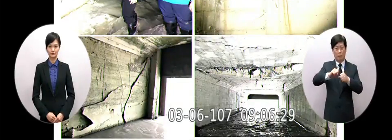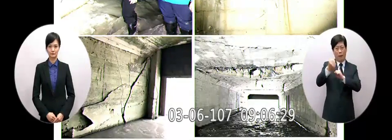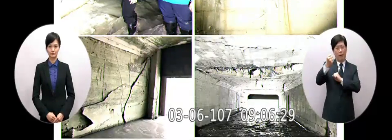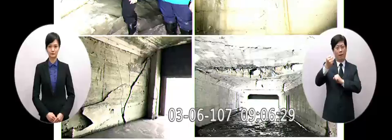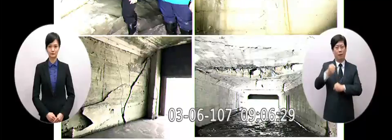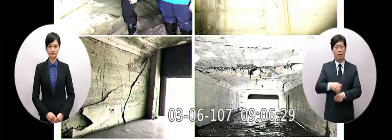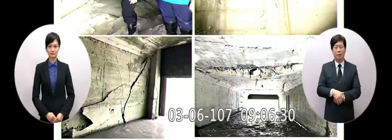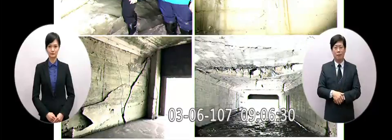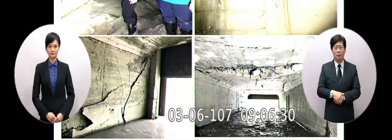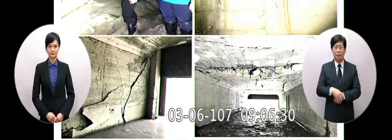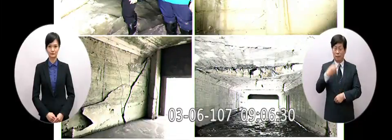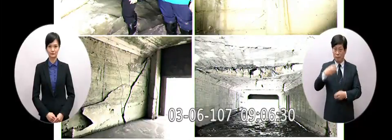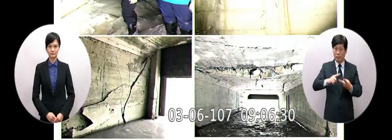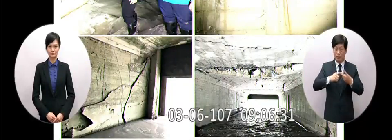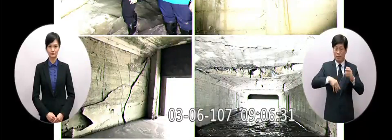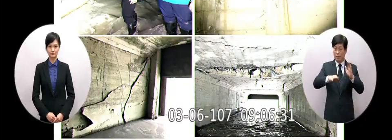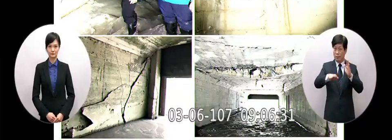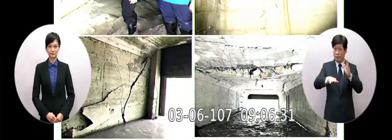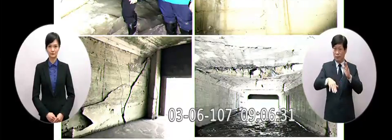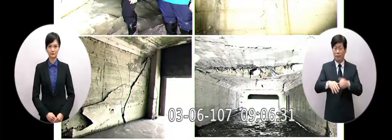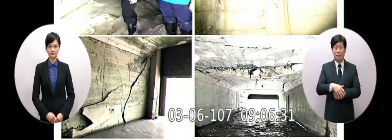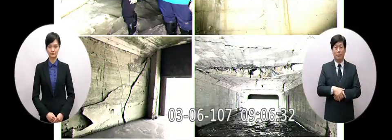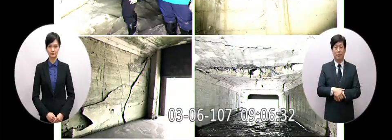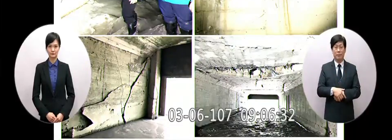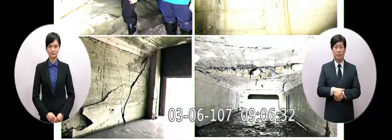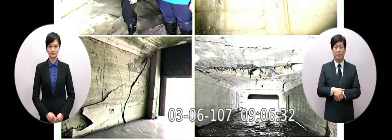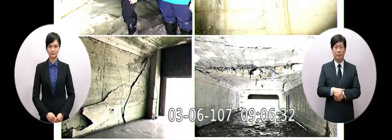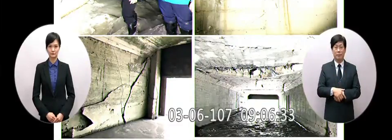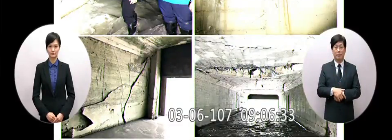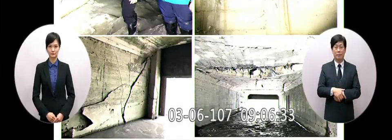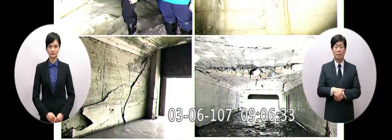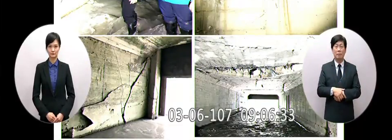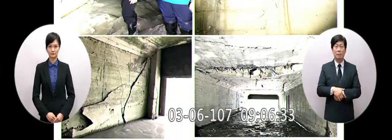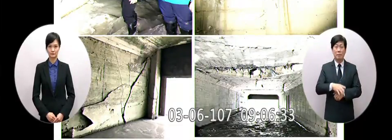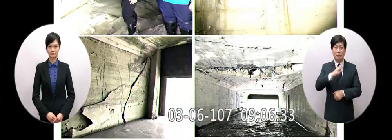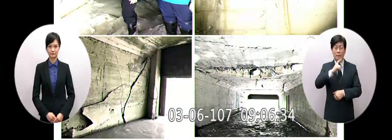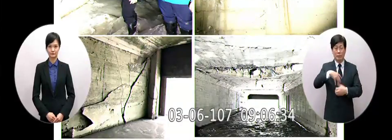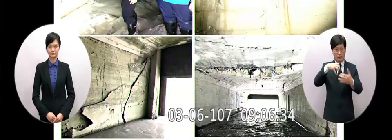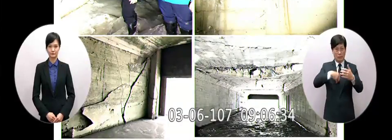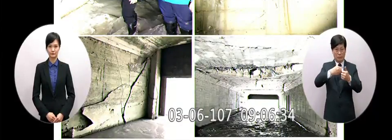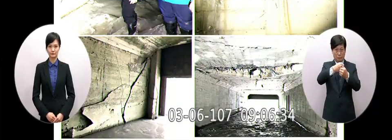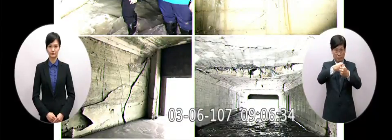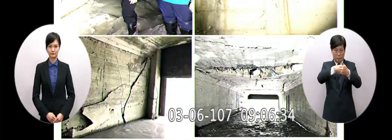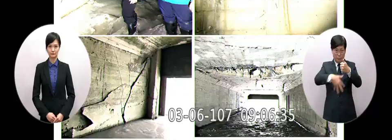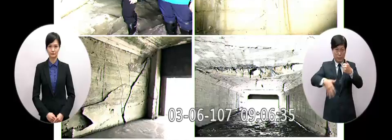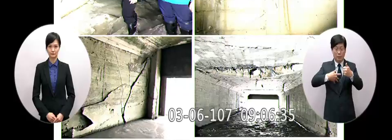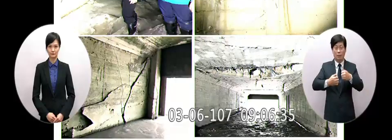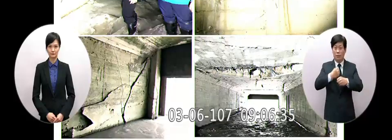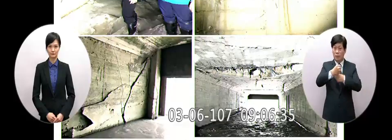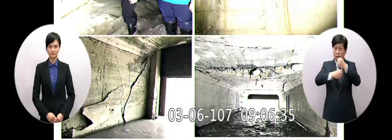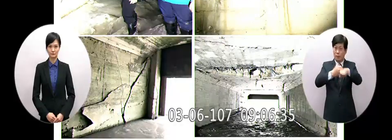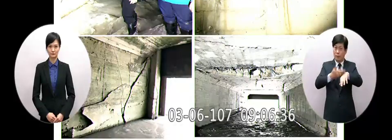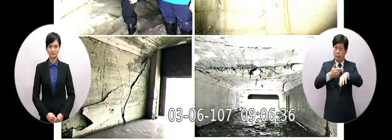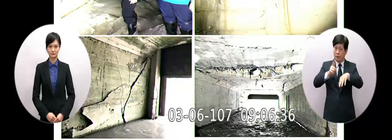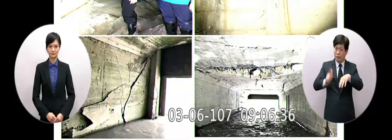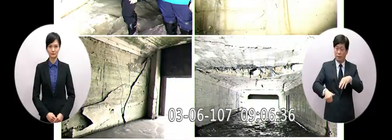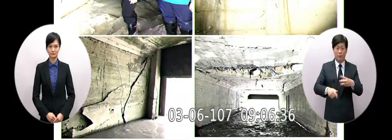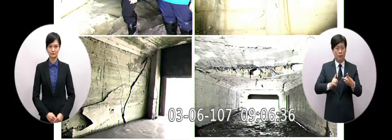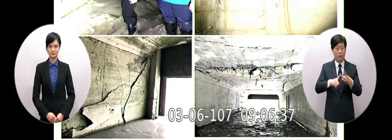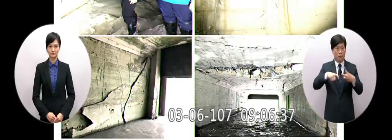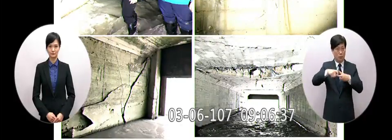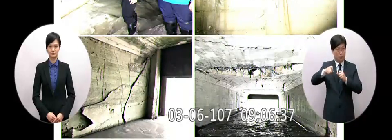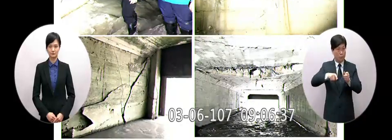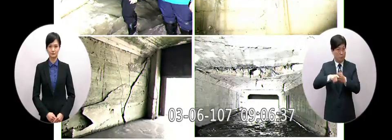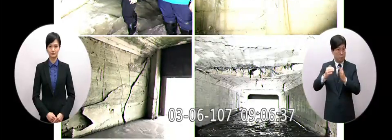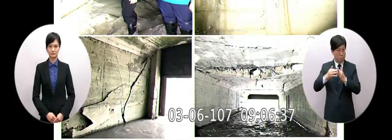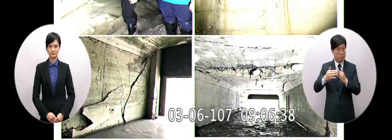已经破坏掉了。还有下面的这个部分呢，那个整个上面的结构呢，结构技师还有这个我们这个工